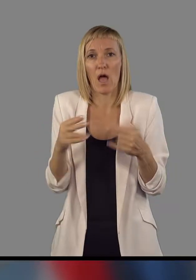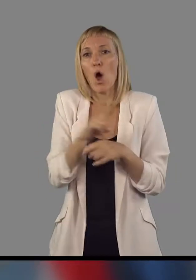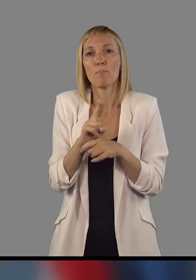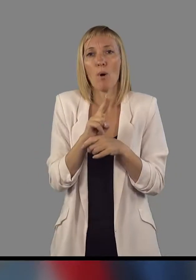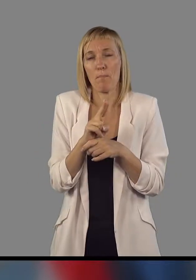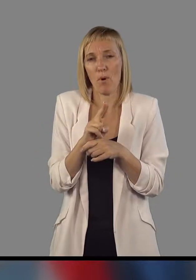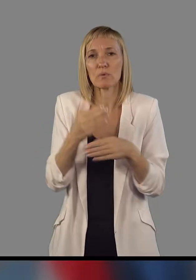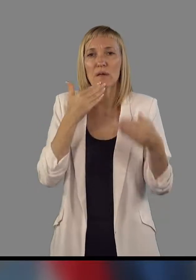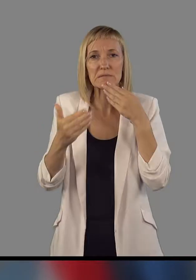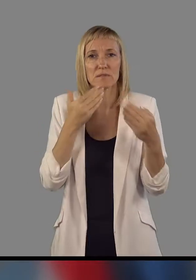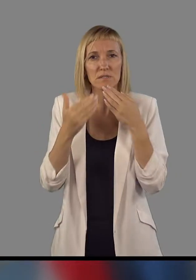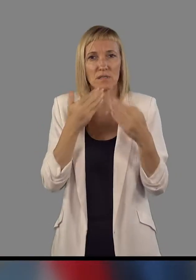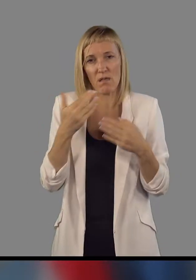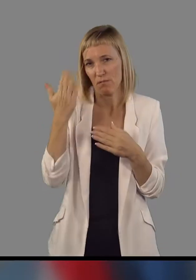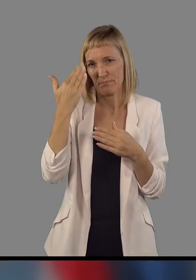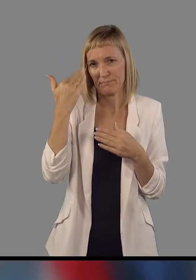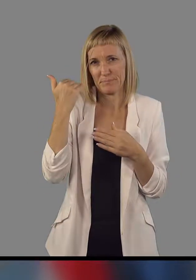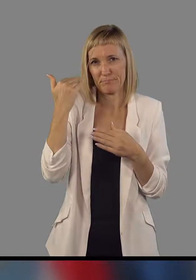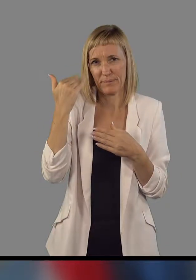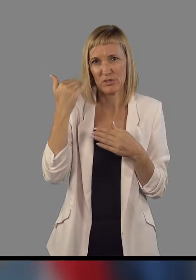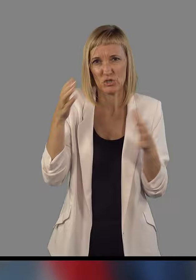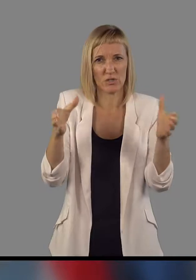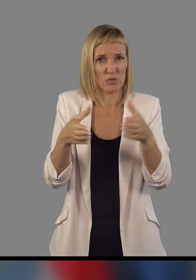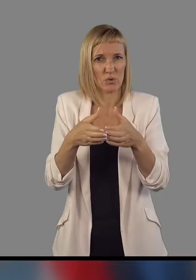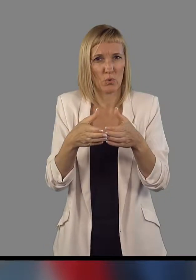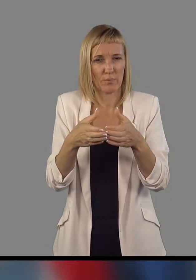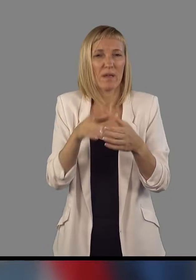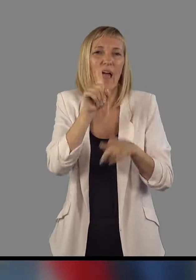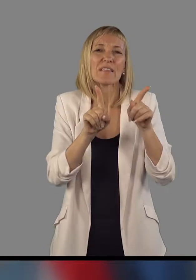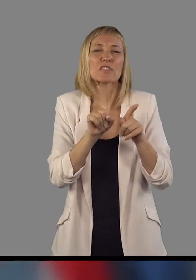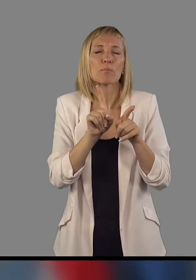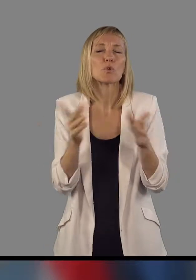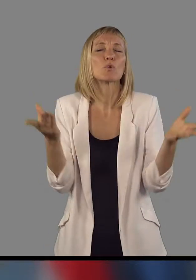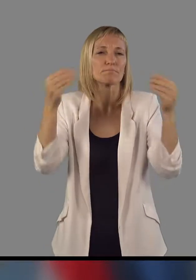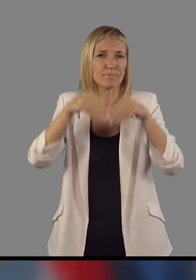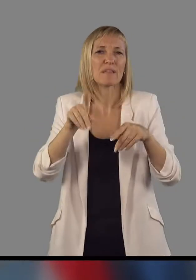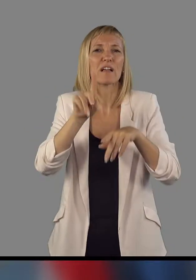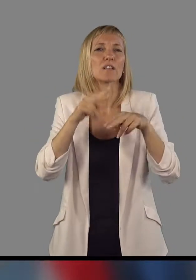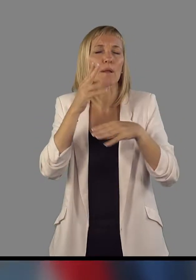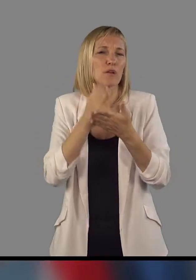v polni sestavi na prejšnji seji, mislim, da nismo bili vsi zaradi